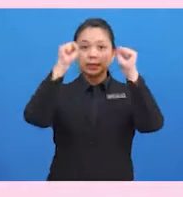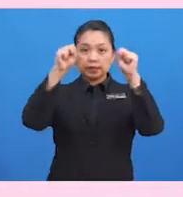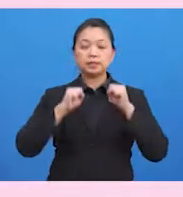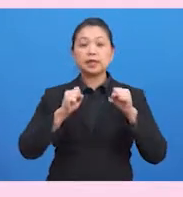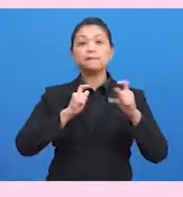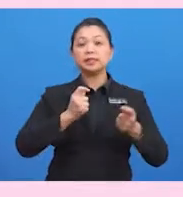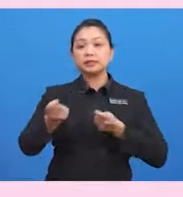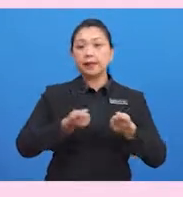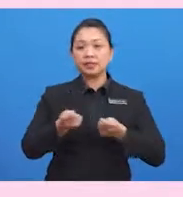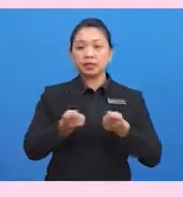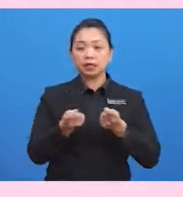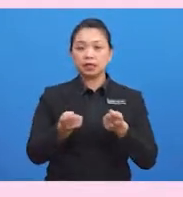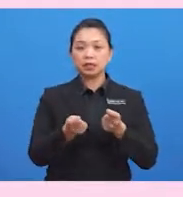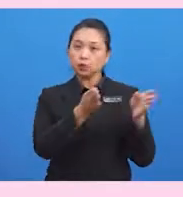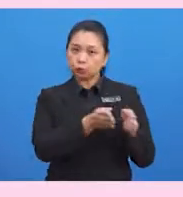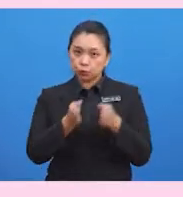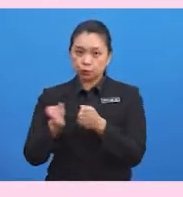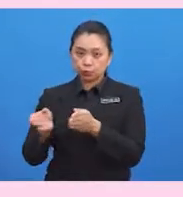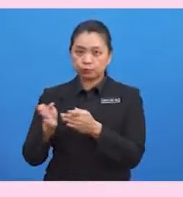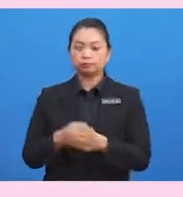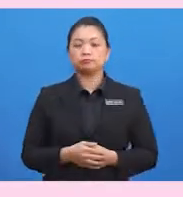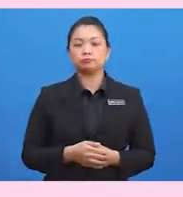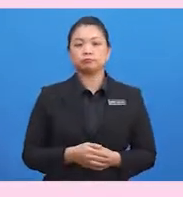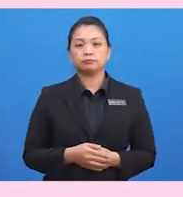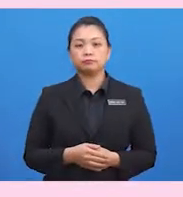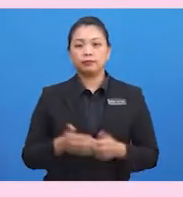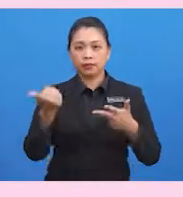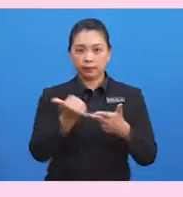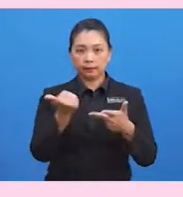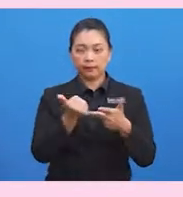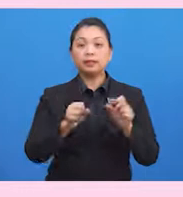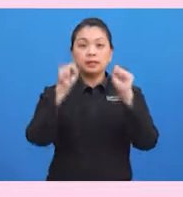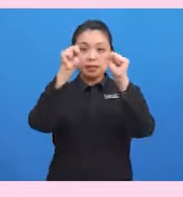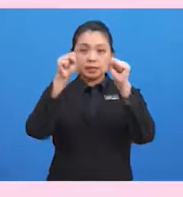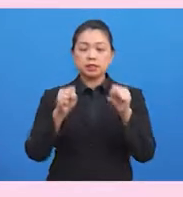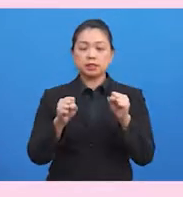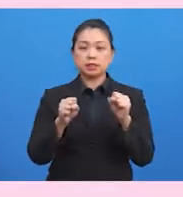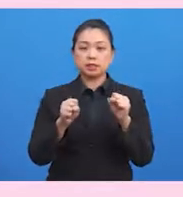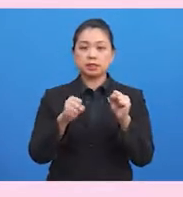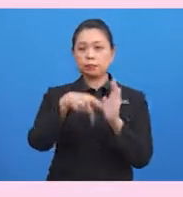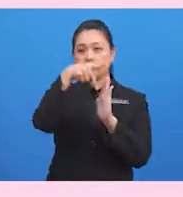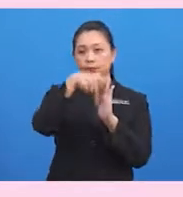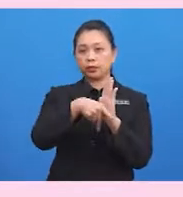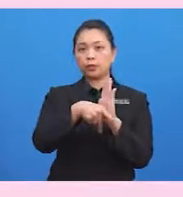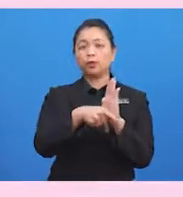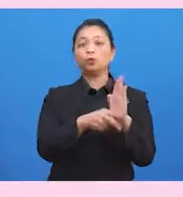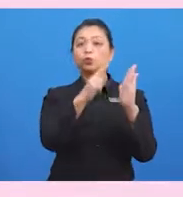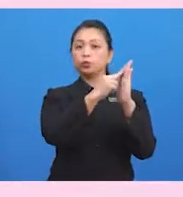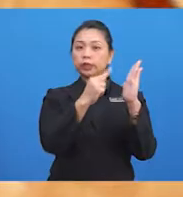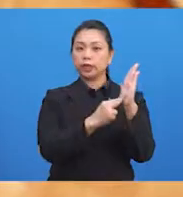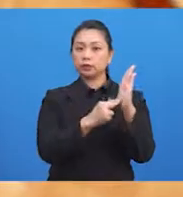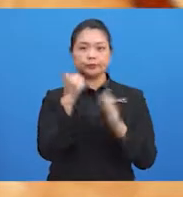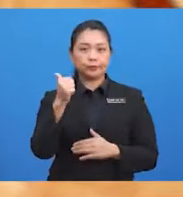tersusun dan berkesan dan aspek yang ketiga ialah sistem perundangan yang mana